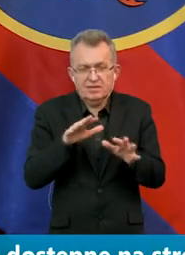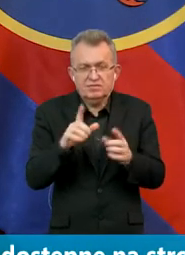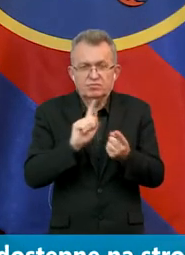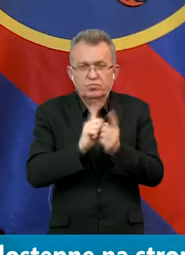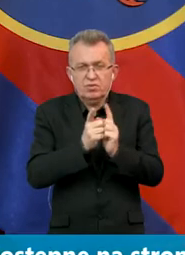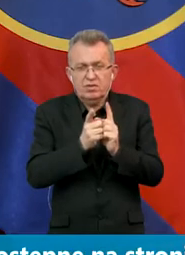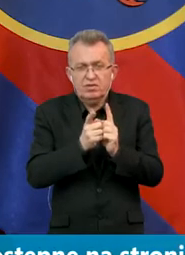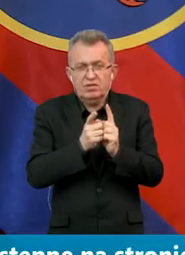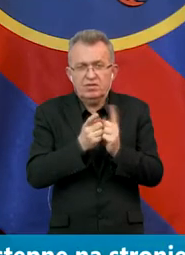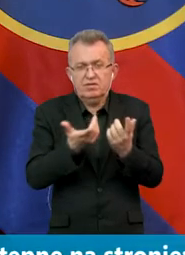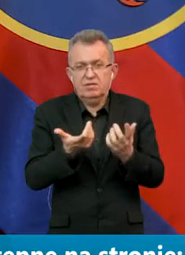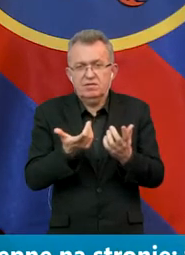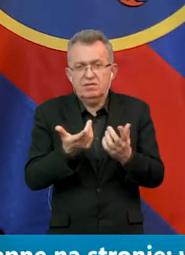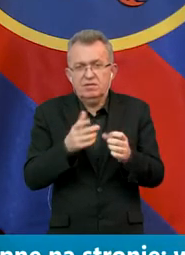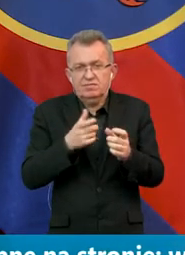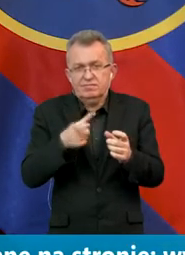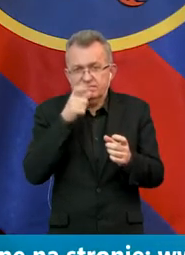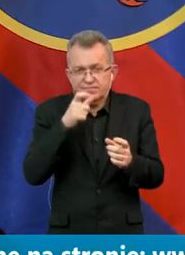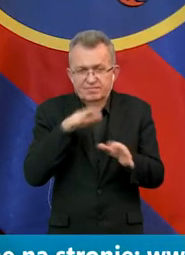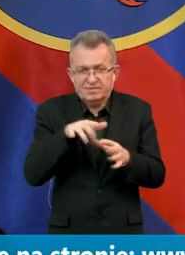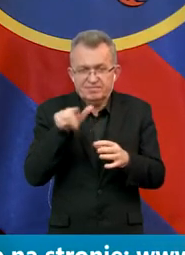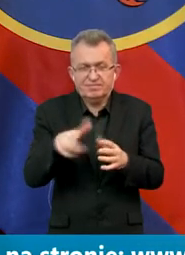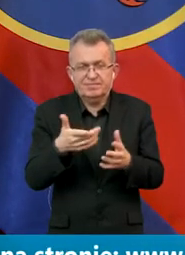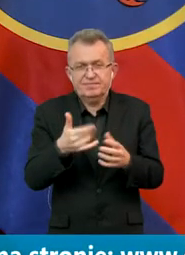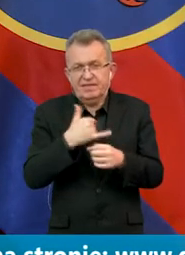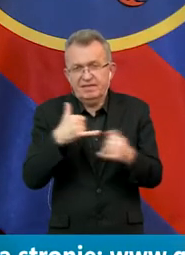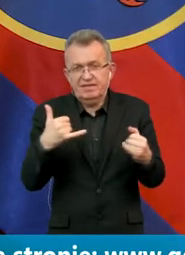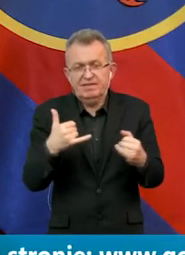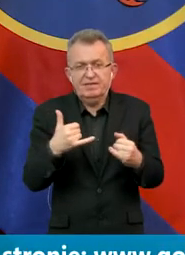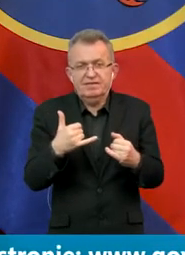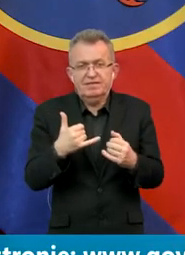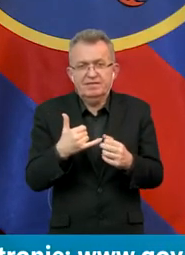spotkań przy alkoholu, czy też jakichś innych